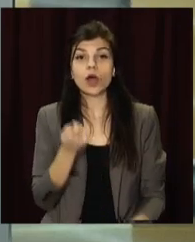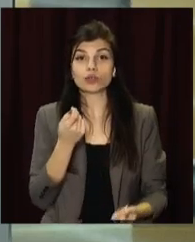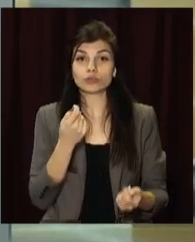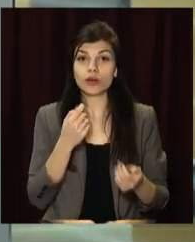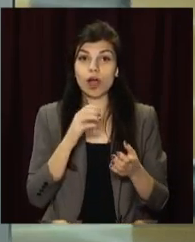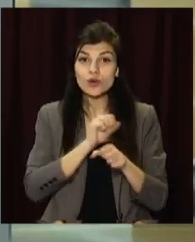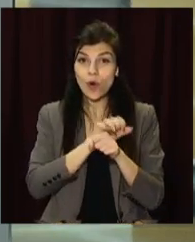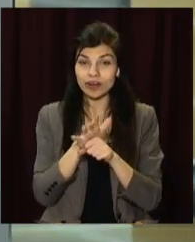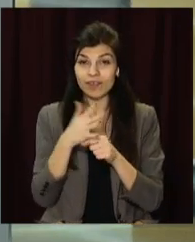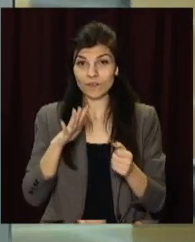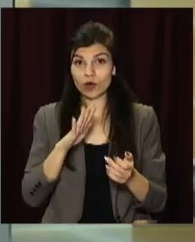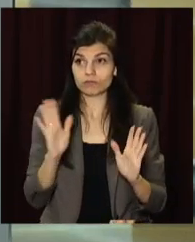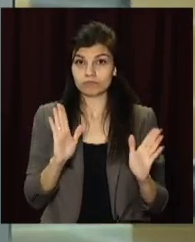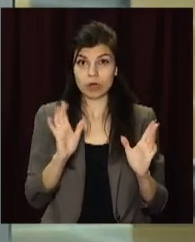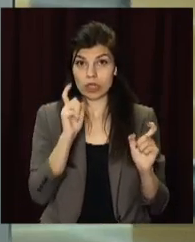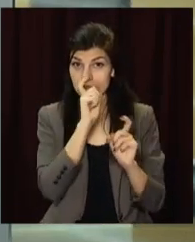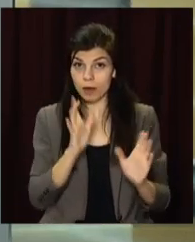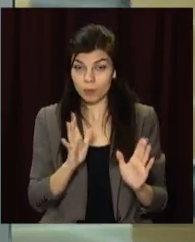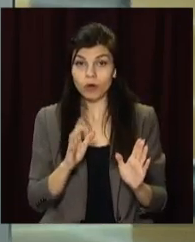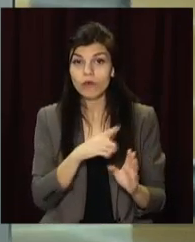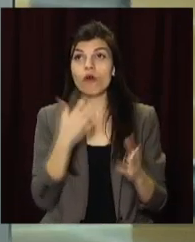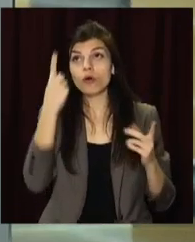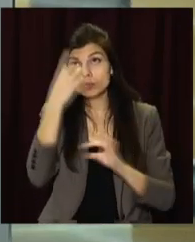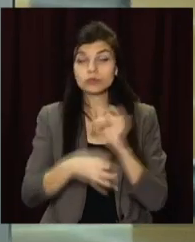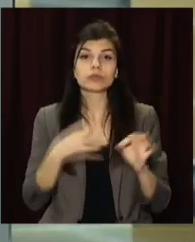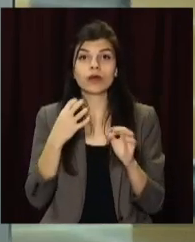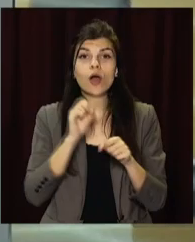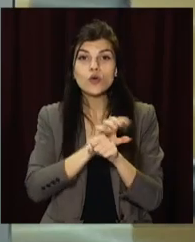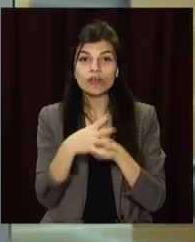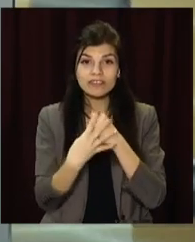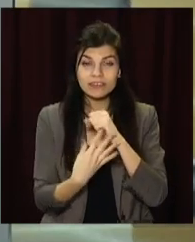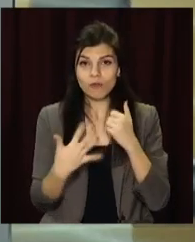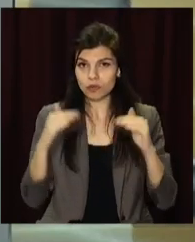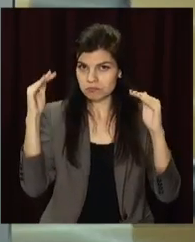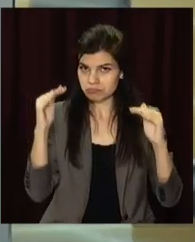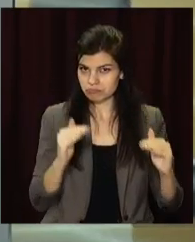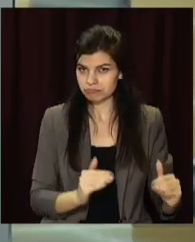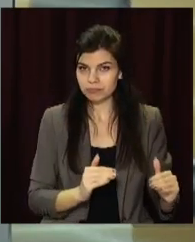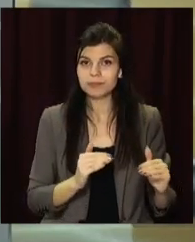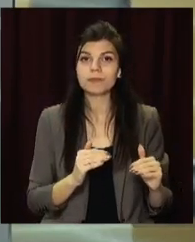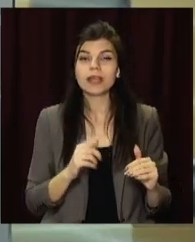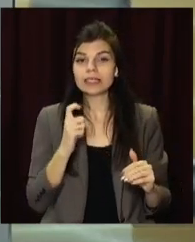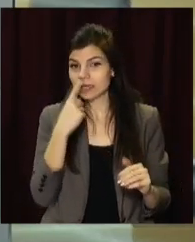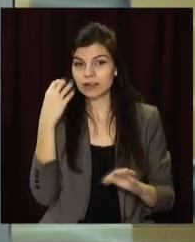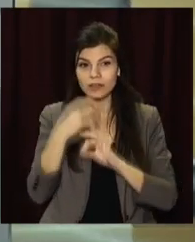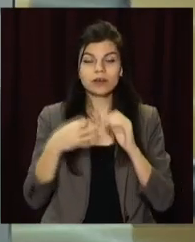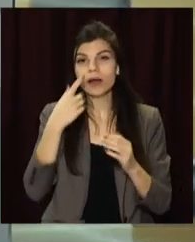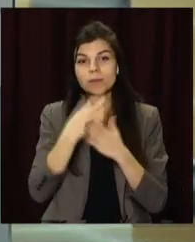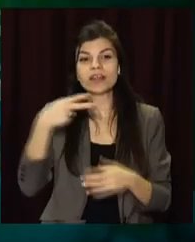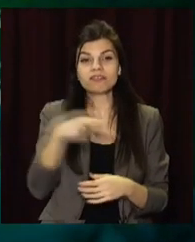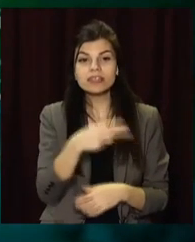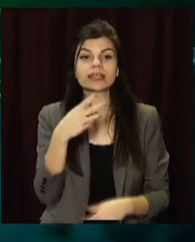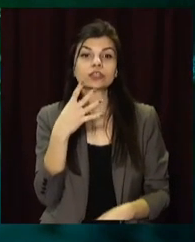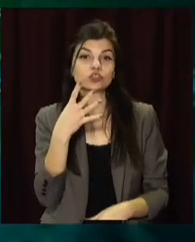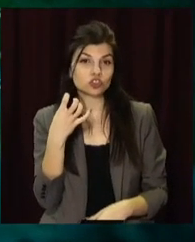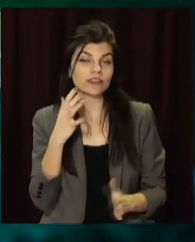Трохи стабілізувалася ситуація з коронавірусом і загалом в Україні. Добовий приріст інфікованих COVID-19 почав знижуватися. За минулу